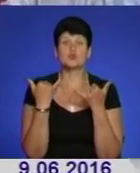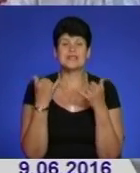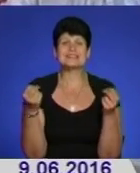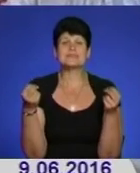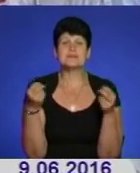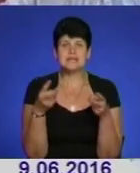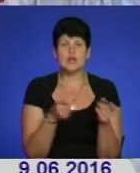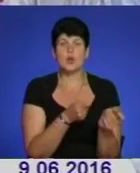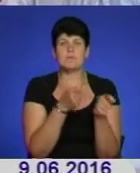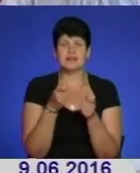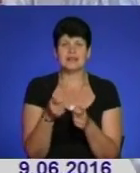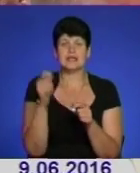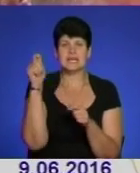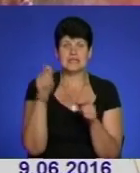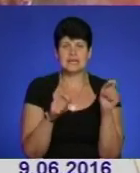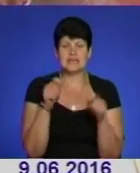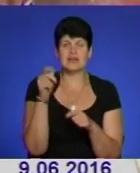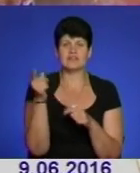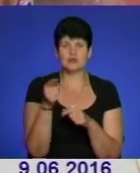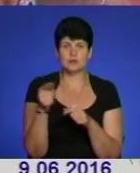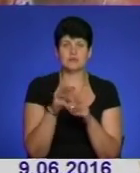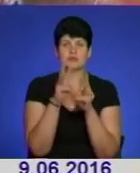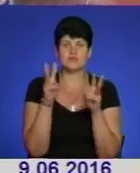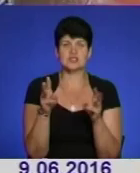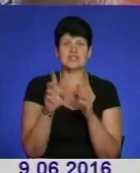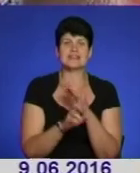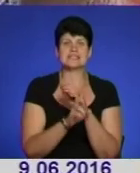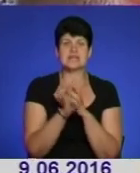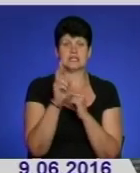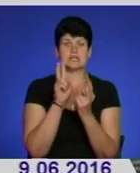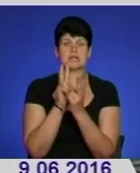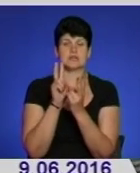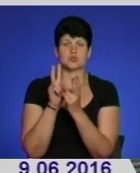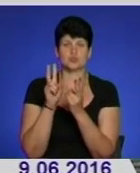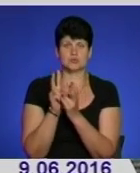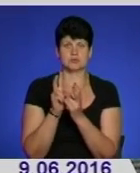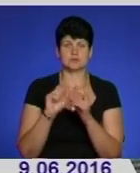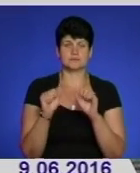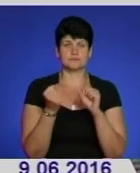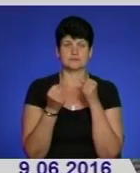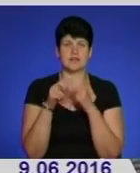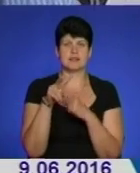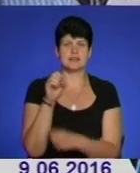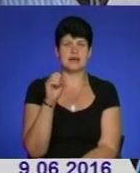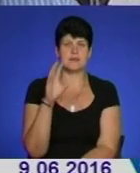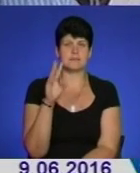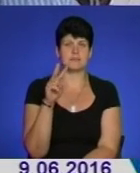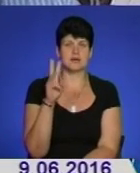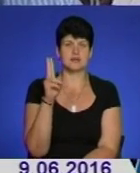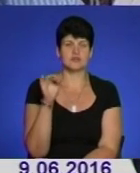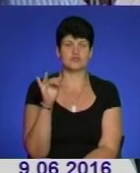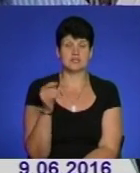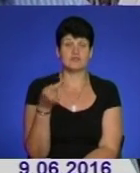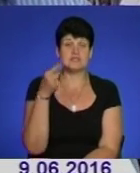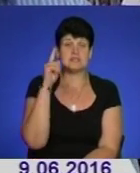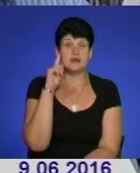спеціально приїхав до Тернополя на освячення церкви та на зустріч із земляками із Лемківщини. Ви знаєте,